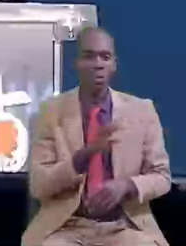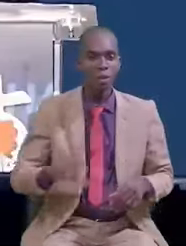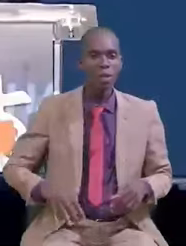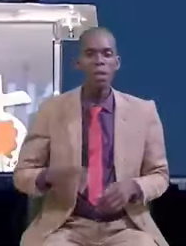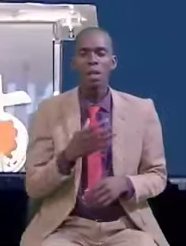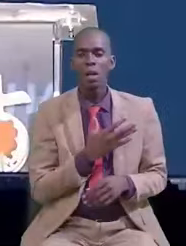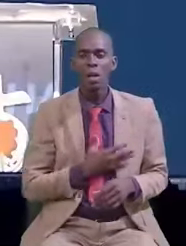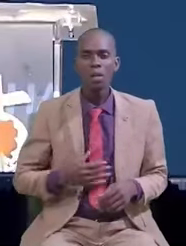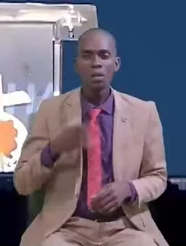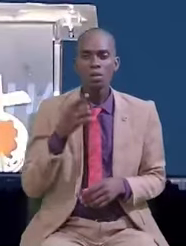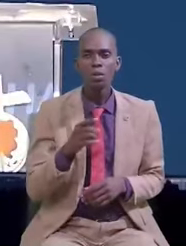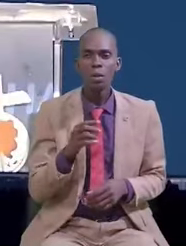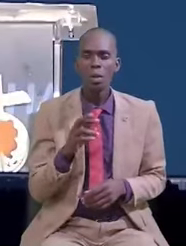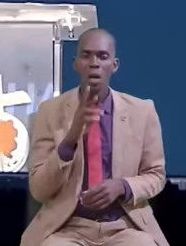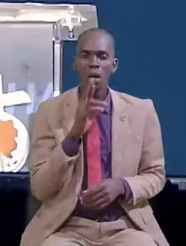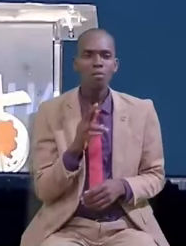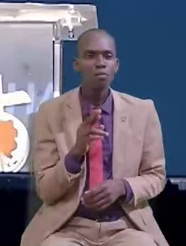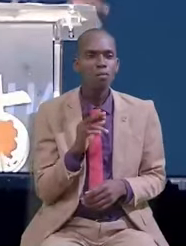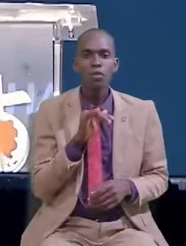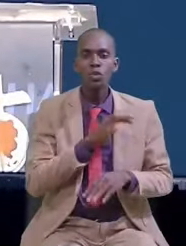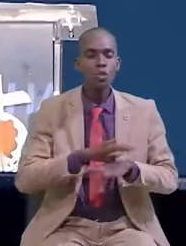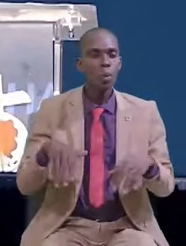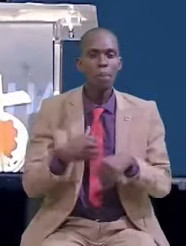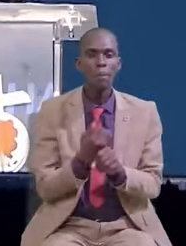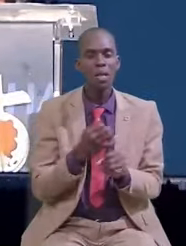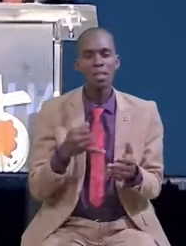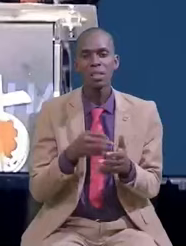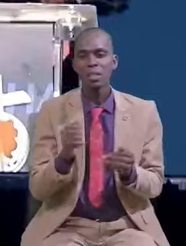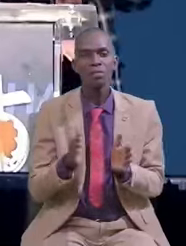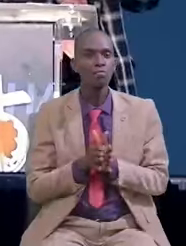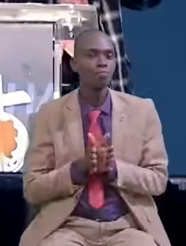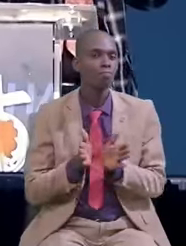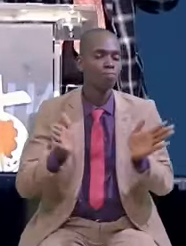et vous ne faites pas cela une révélation générale,